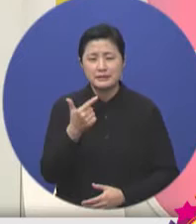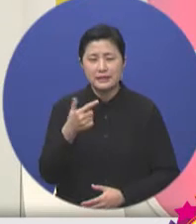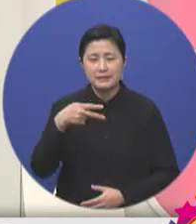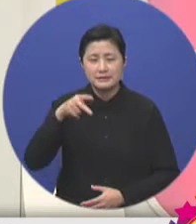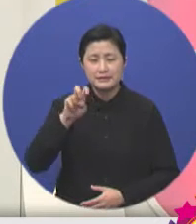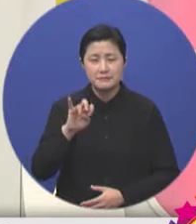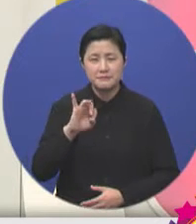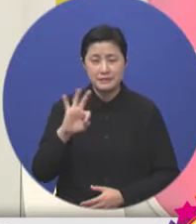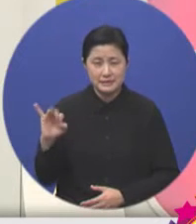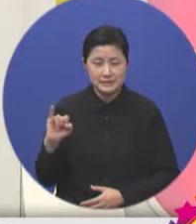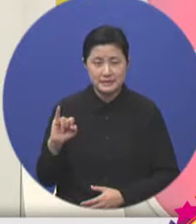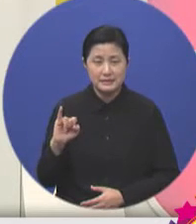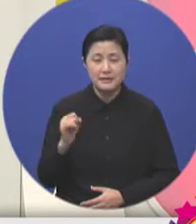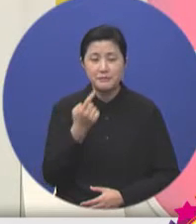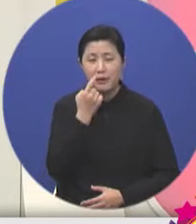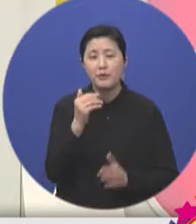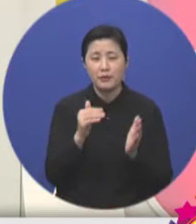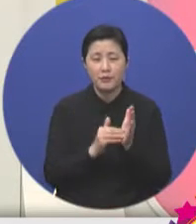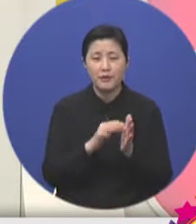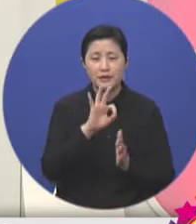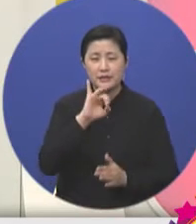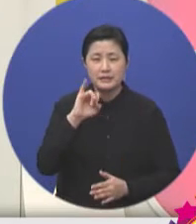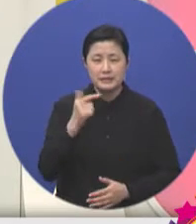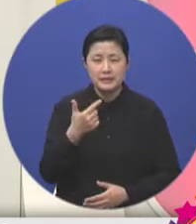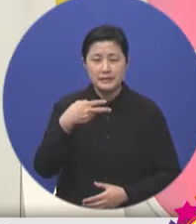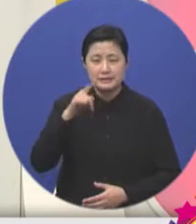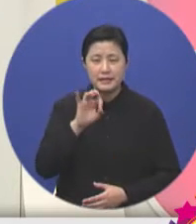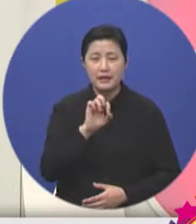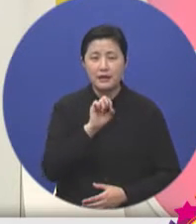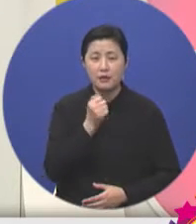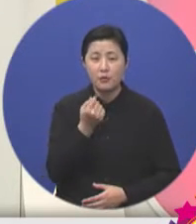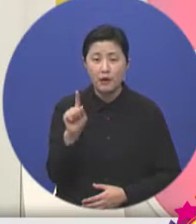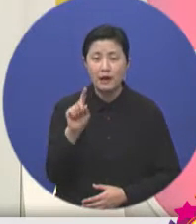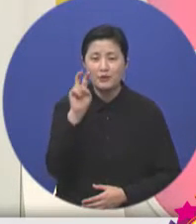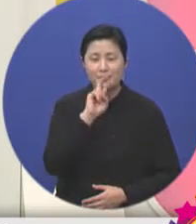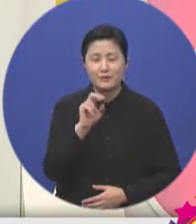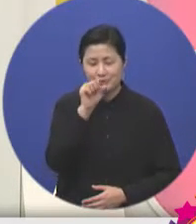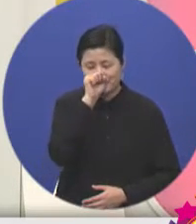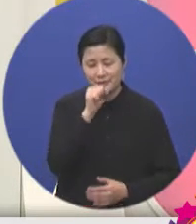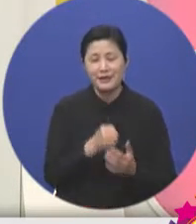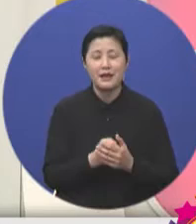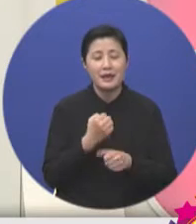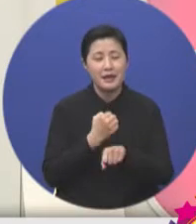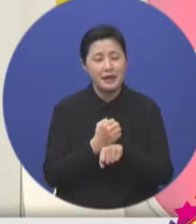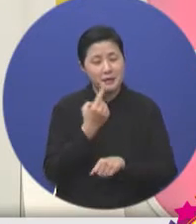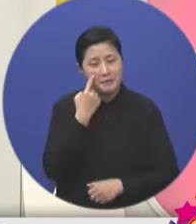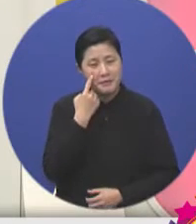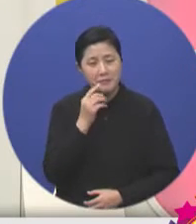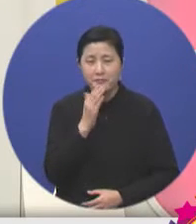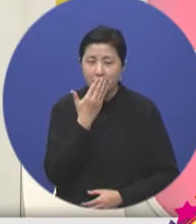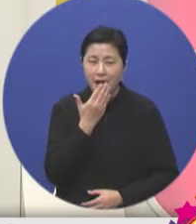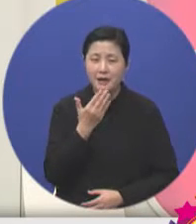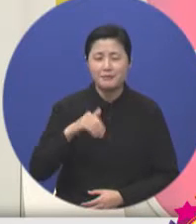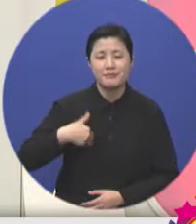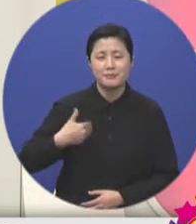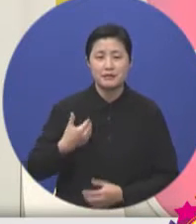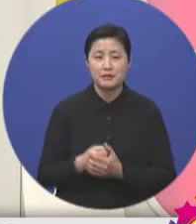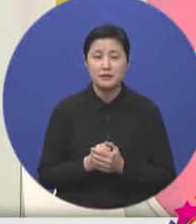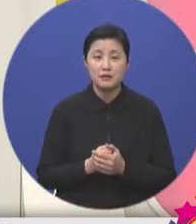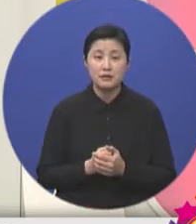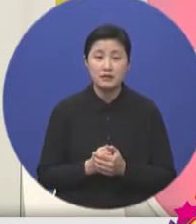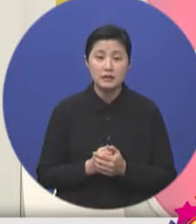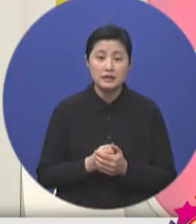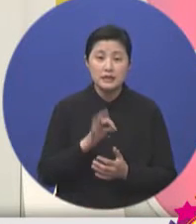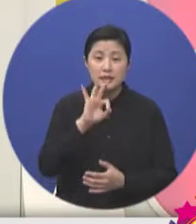단심이는 안 나오는 가 싶어 안 했고 인생아 요거 좋대 노래가. 그래서 한번 해보려고. 딜란가 모르겠어.